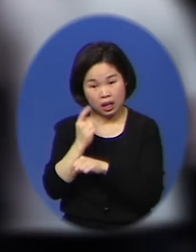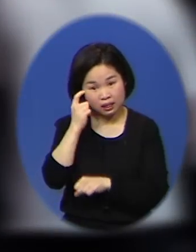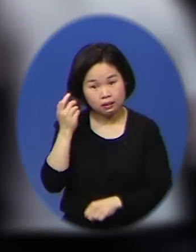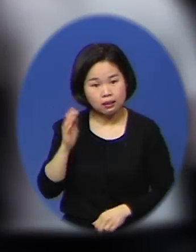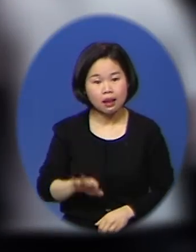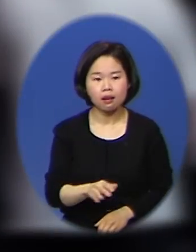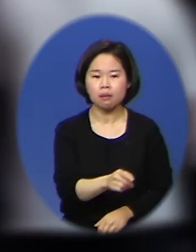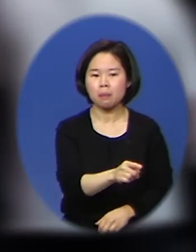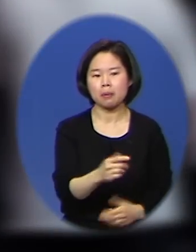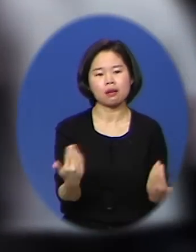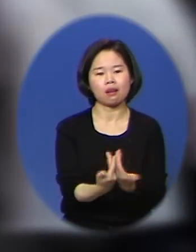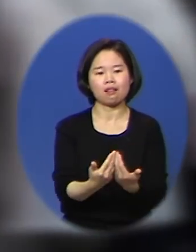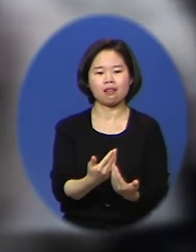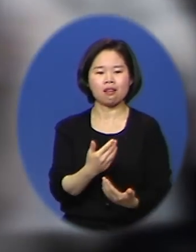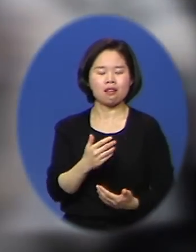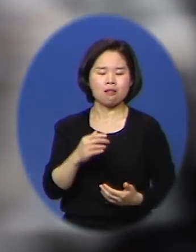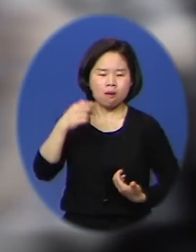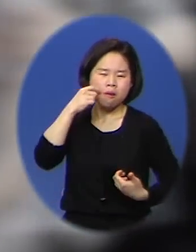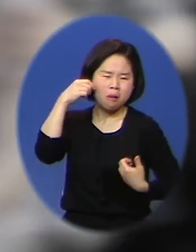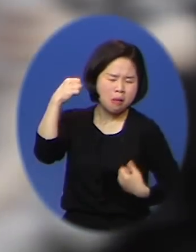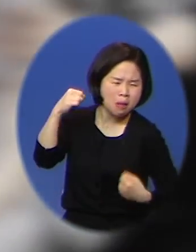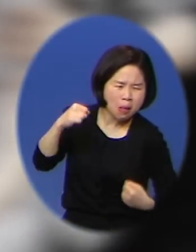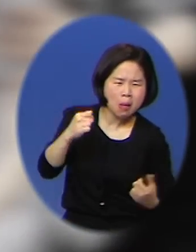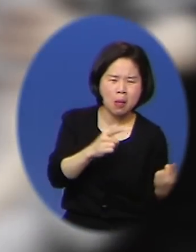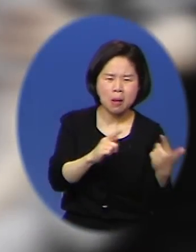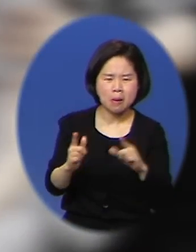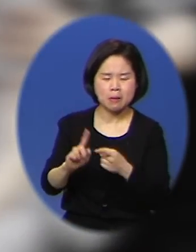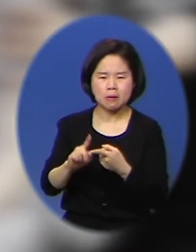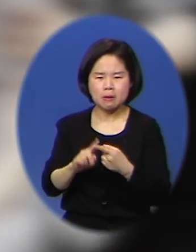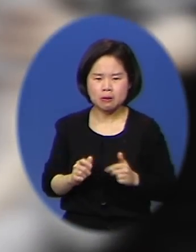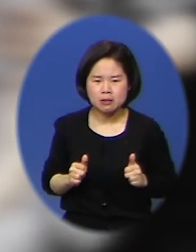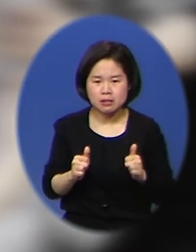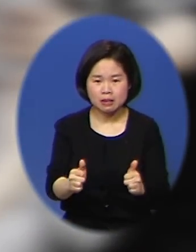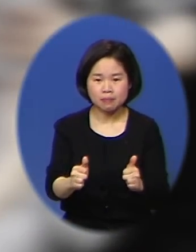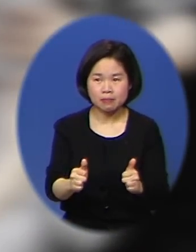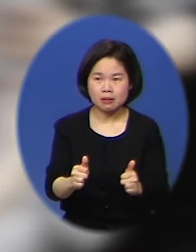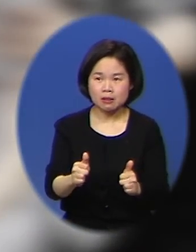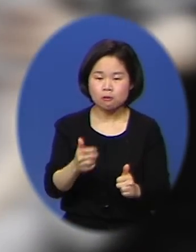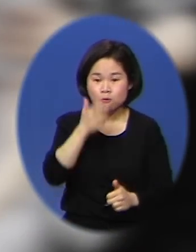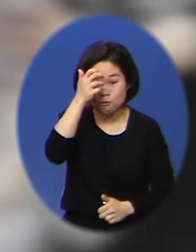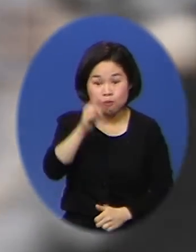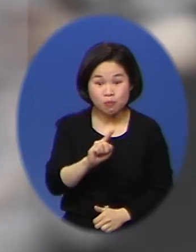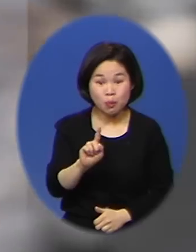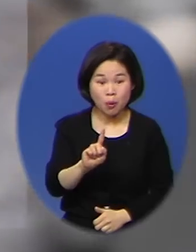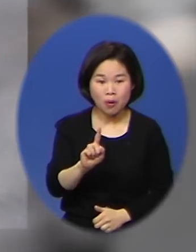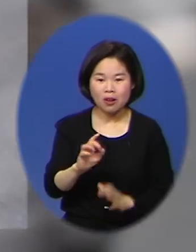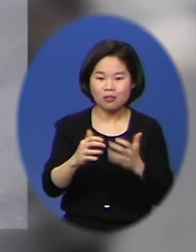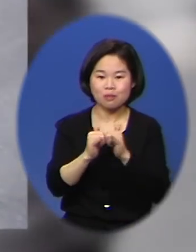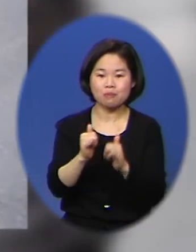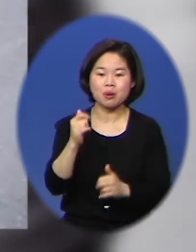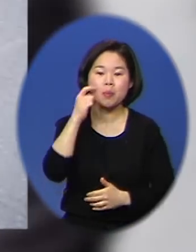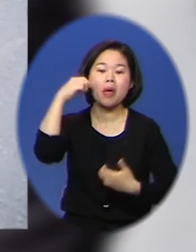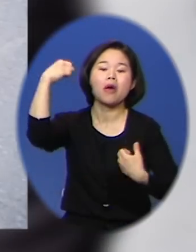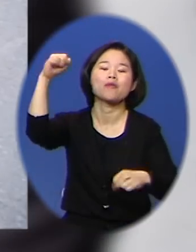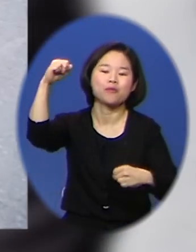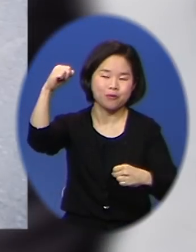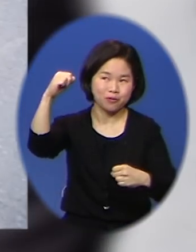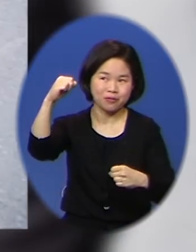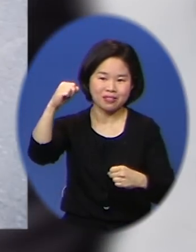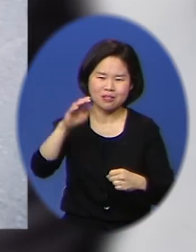연기에 대한 열정과 성실함으로 국민 배우라는 꿈을 향해 나아가고 있는 강민희 씨.